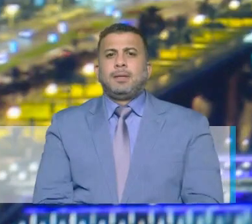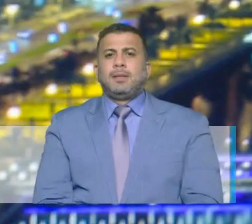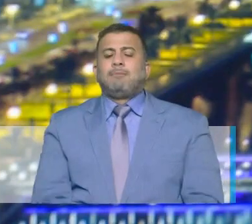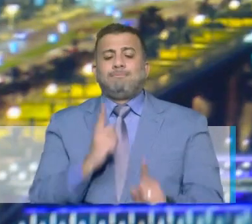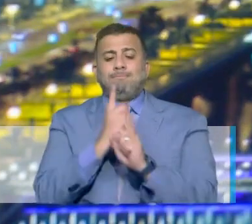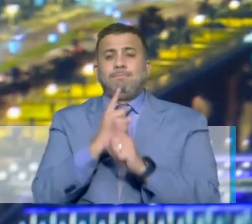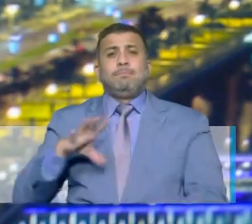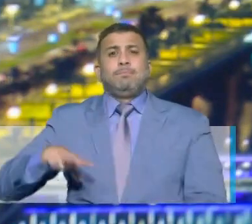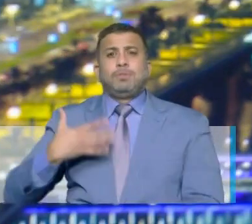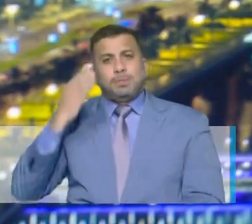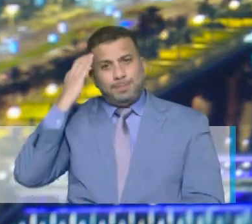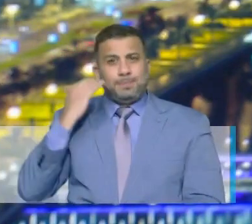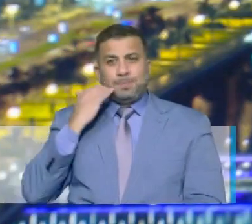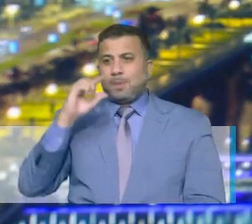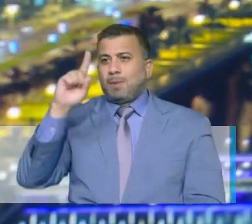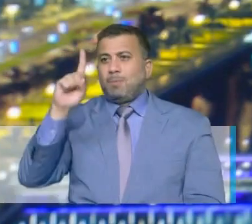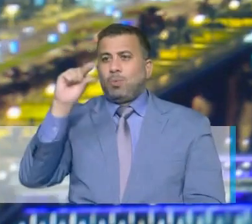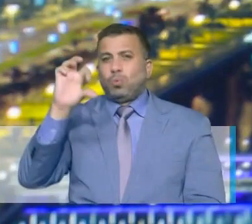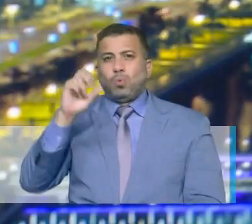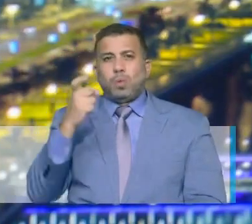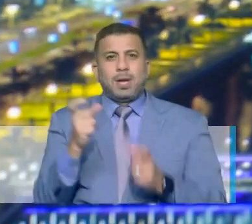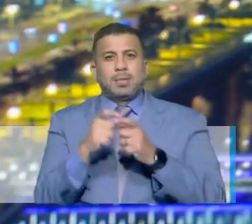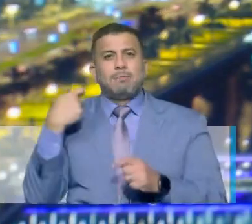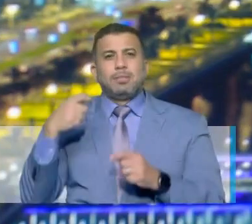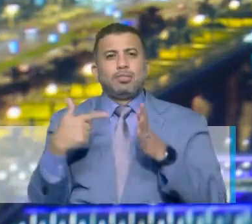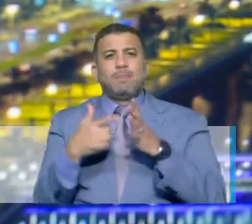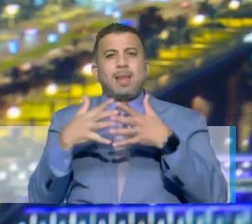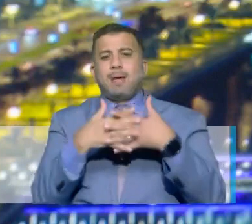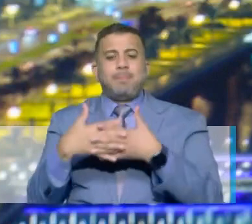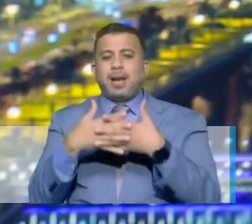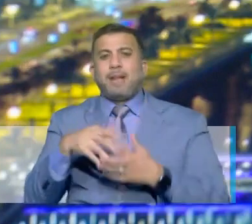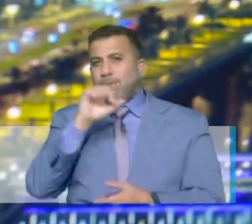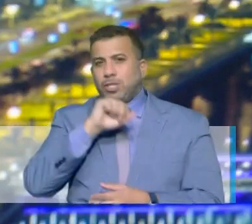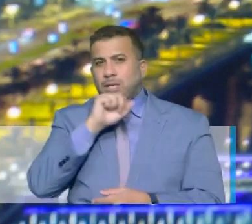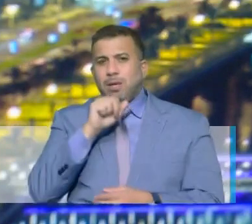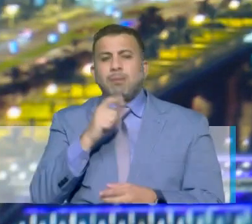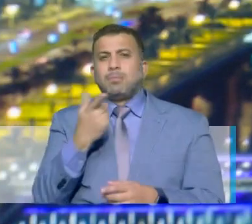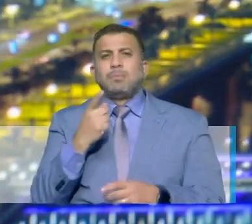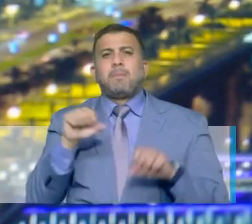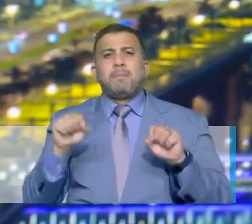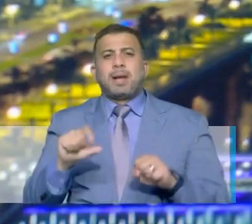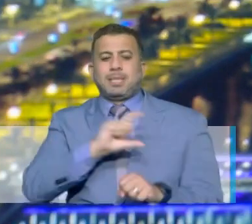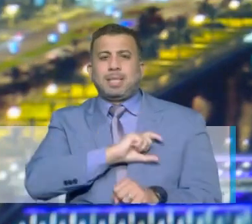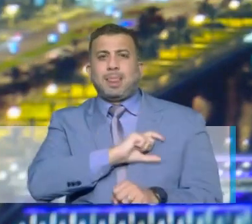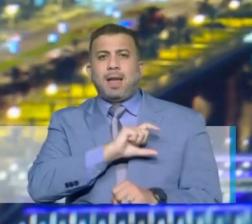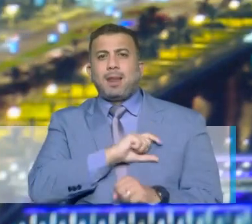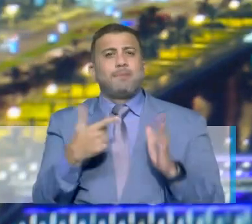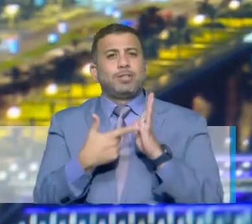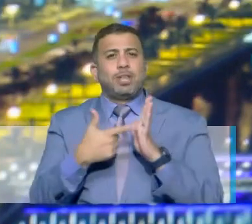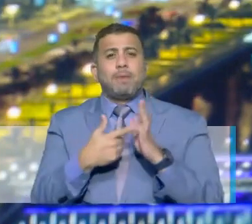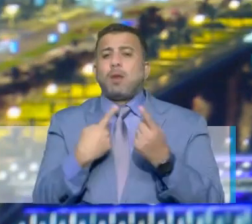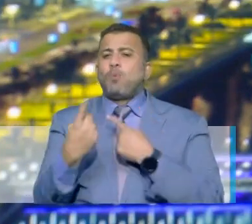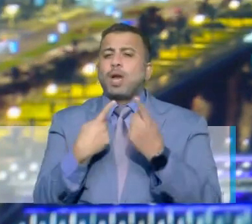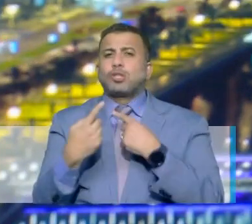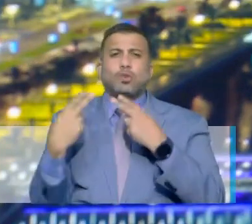التقت شيخه بدور بن سلطان القاسمي رئيسه جامعه الامريكيه في الشارقه باعضاء المجلس الطلابي في الجامعه